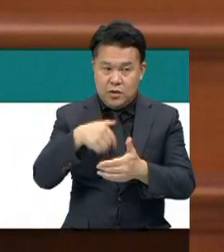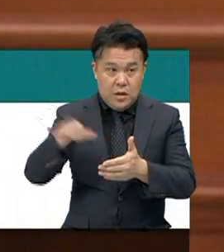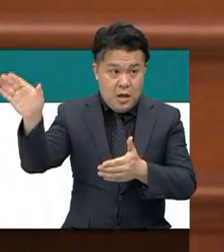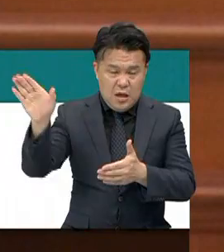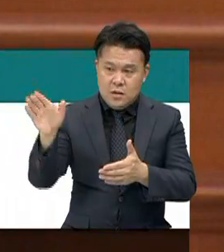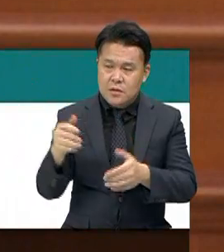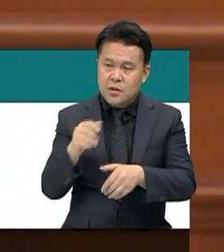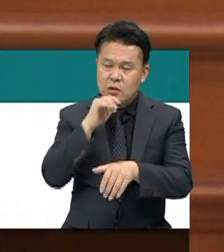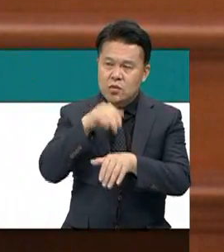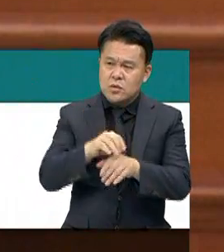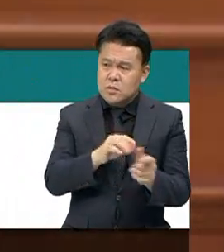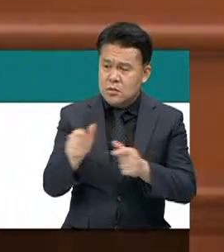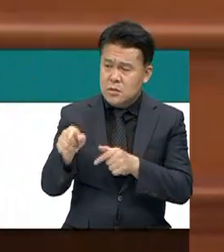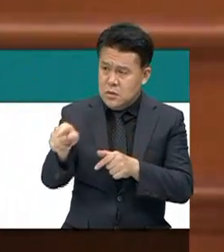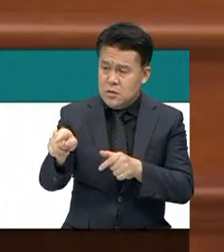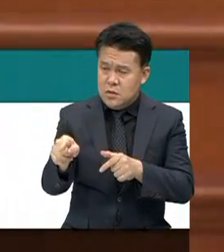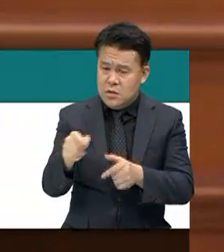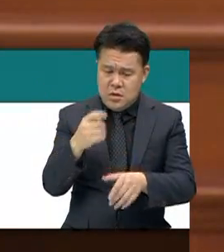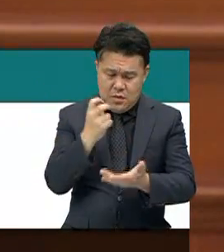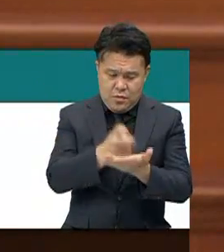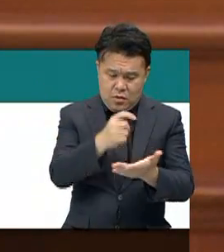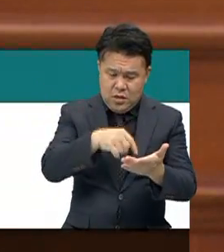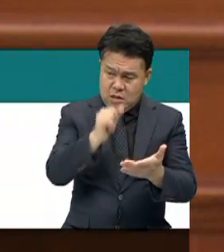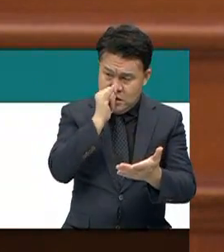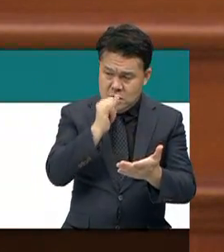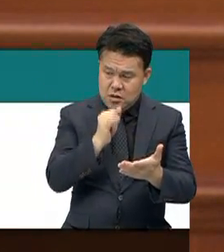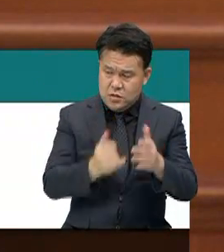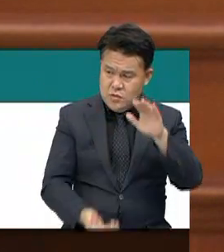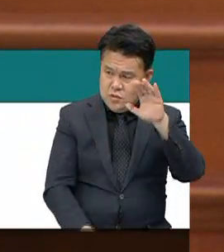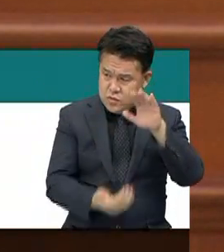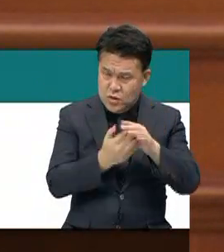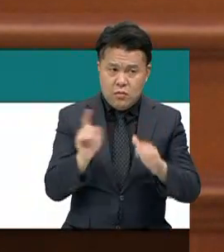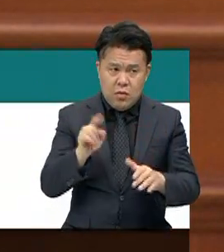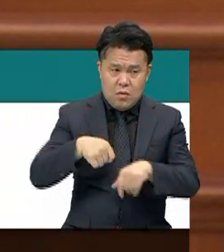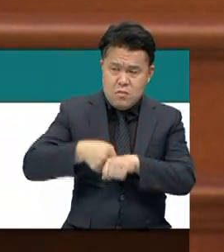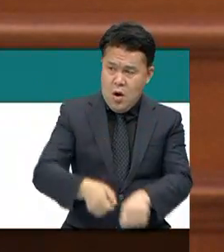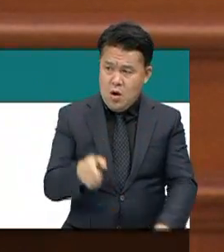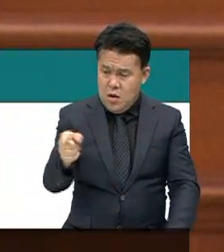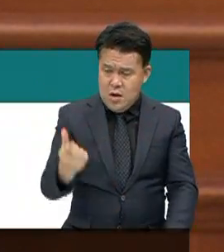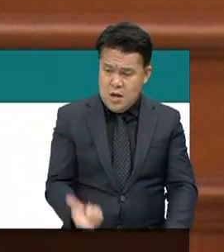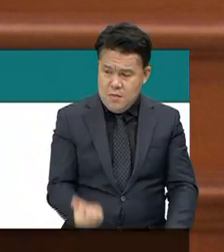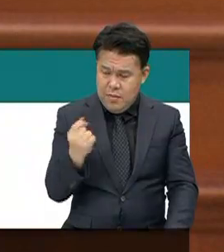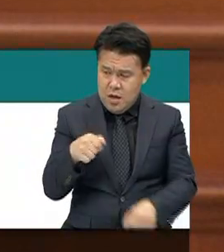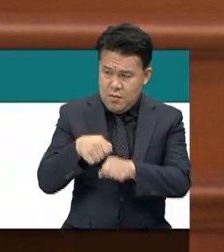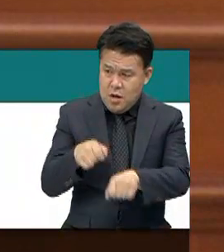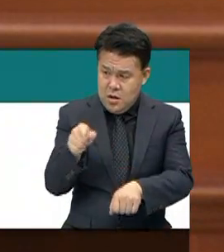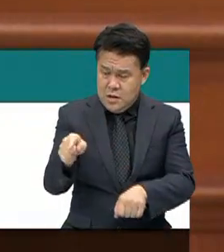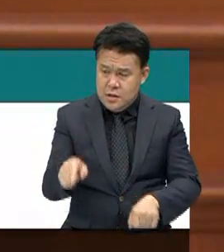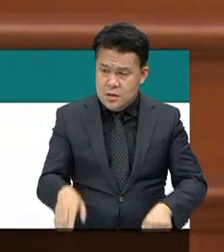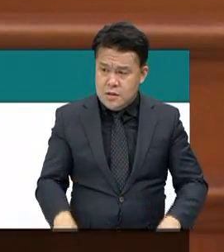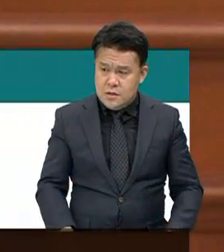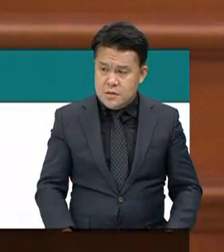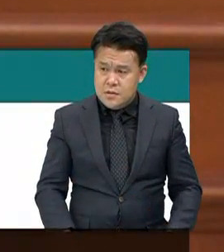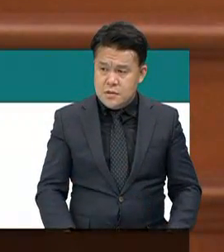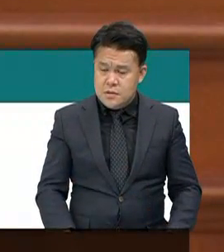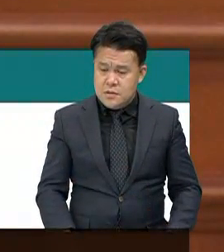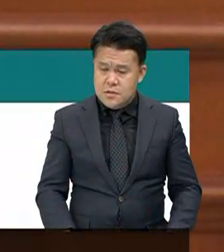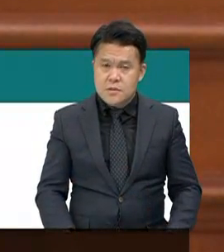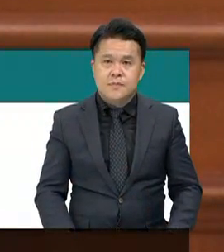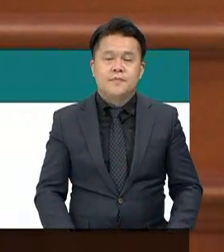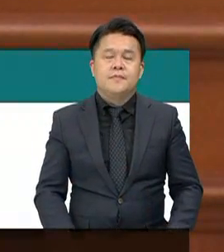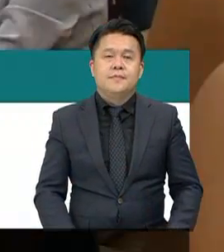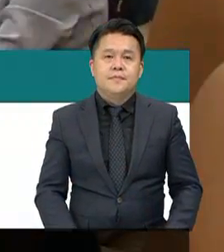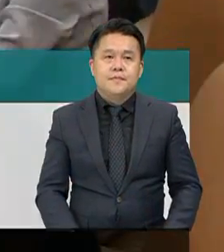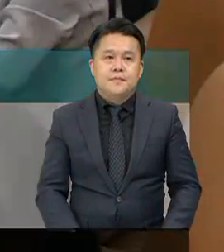전공의 등에게 법이 허용하는 최대한의 제재 조치를 신속하게